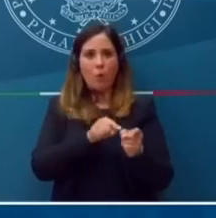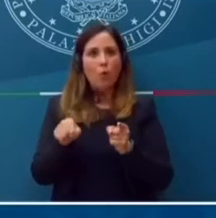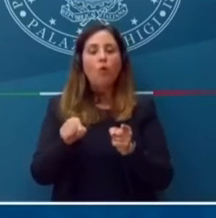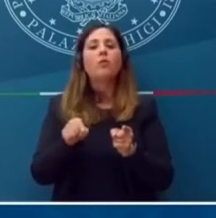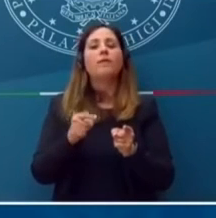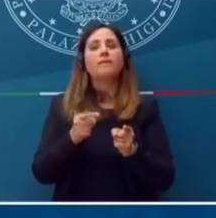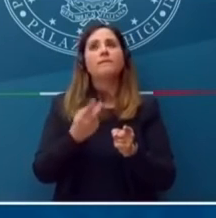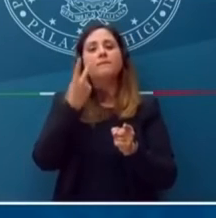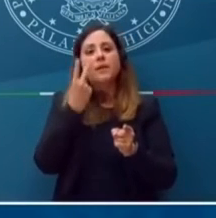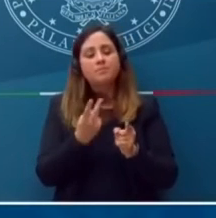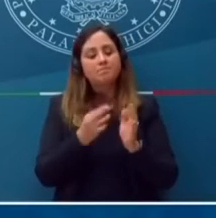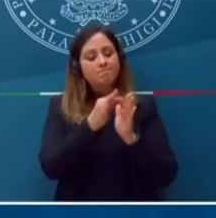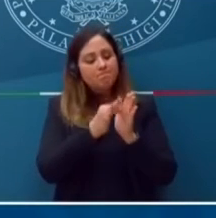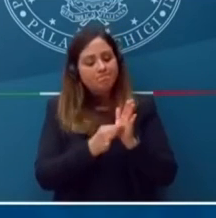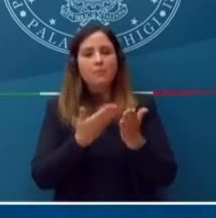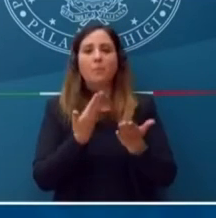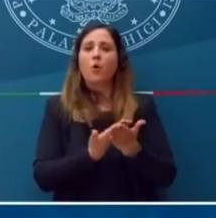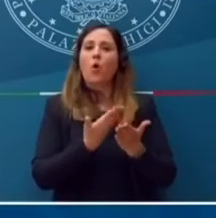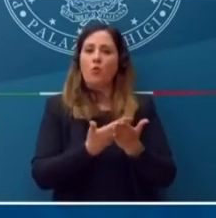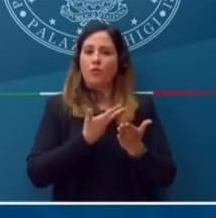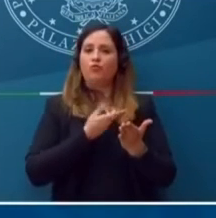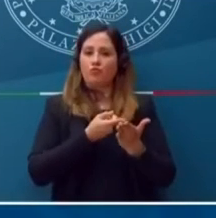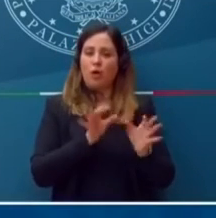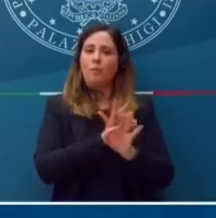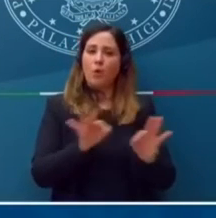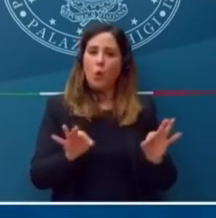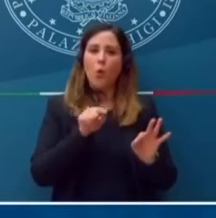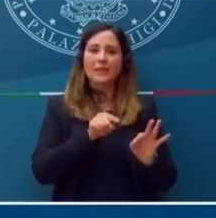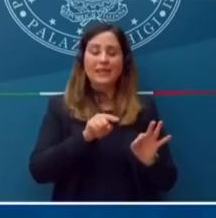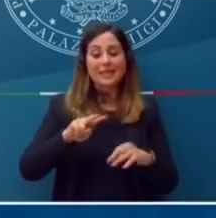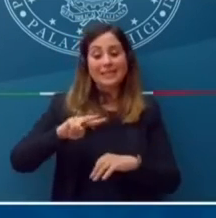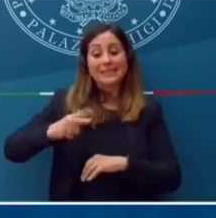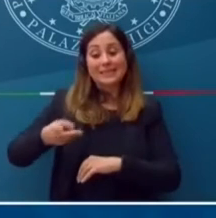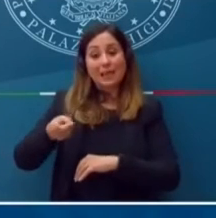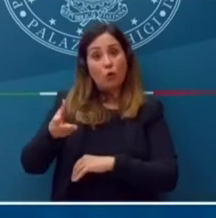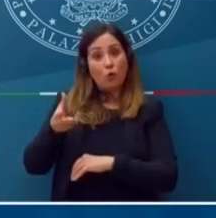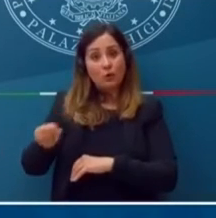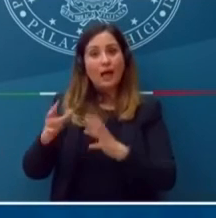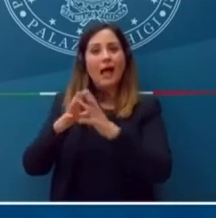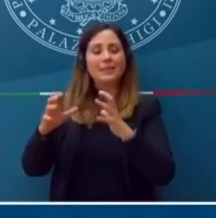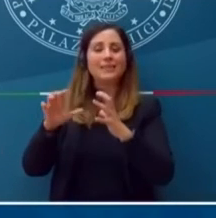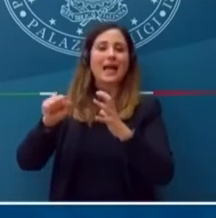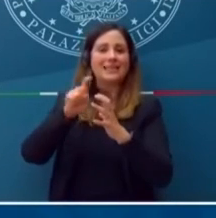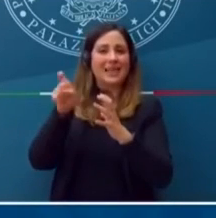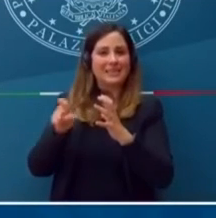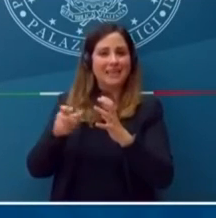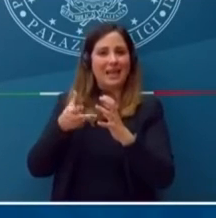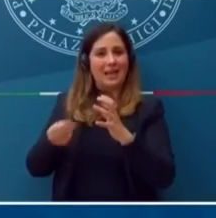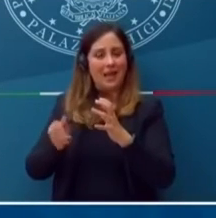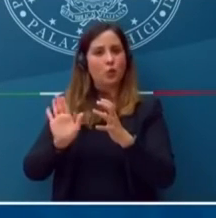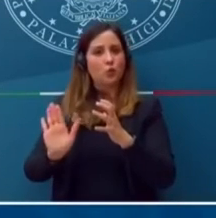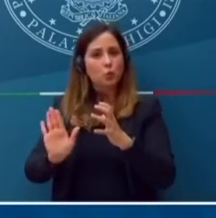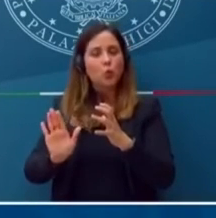che sono diventate disponibili, la seconda dose di AstraZeneca è già